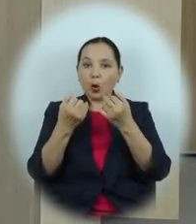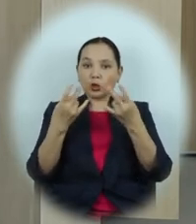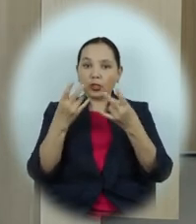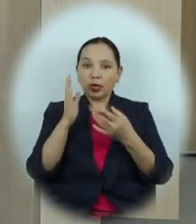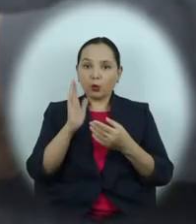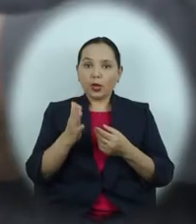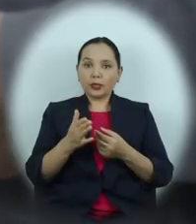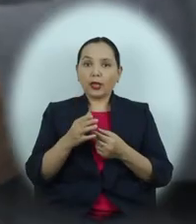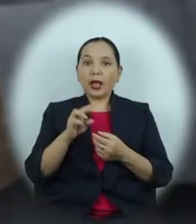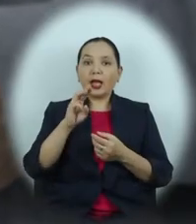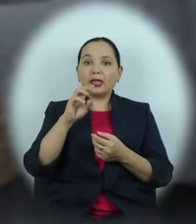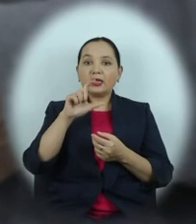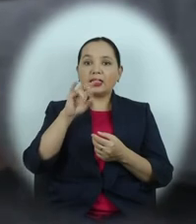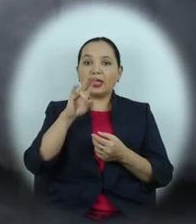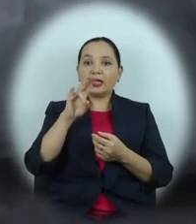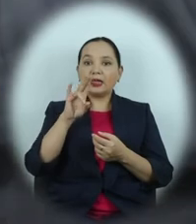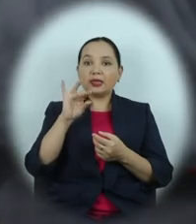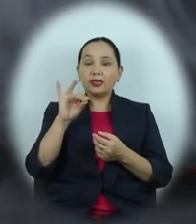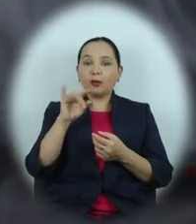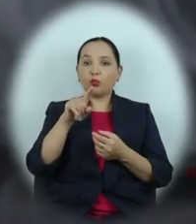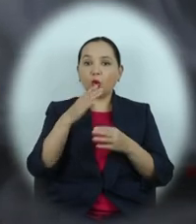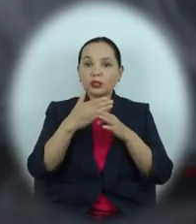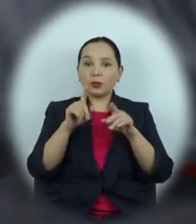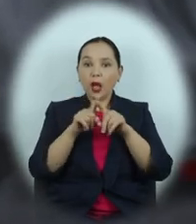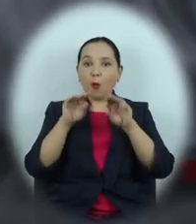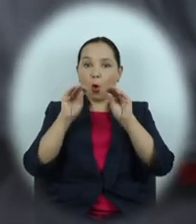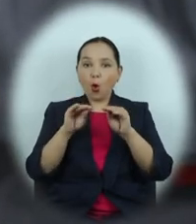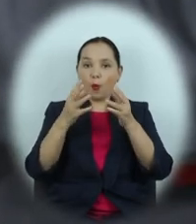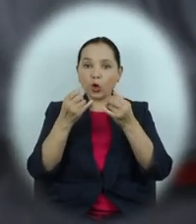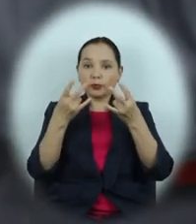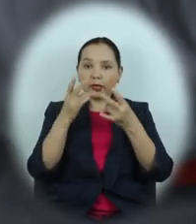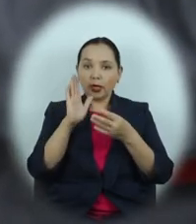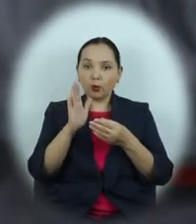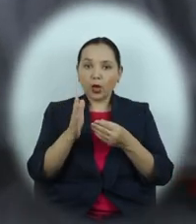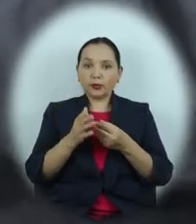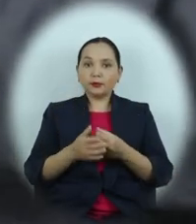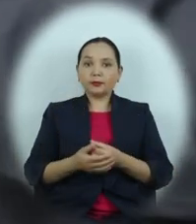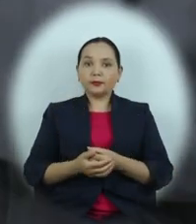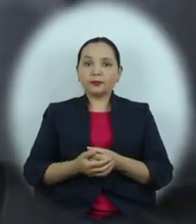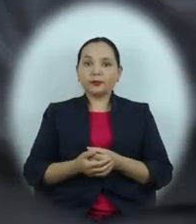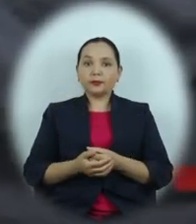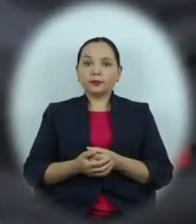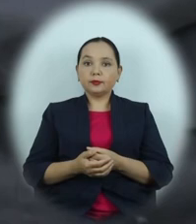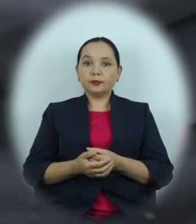bo'ladi. Tenni bu qismini ham qo'yib olishimiz kerak bo'ladi.